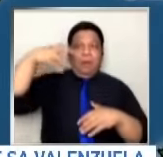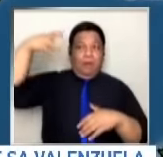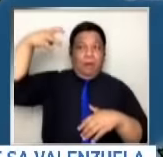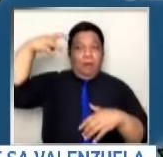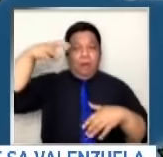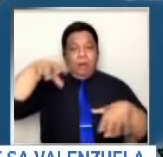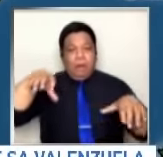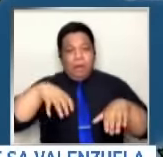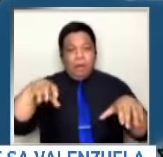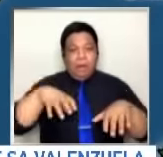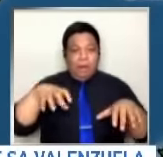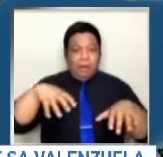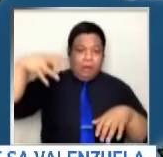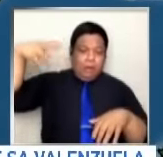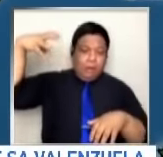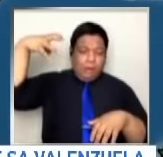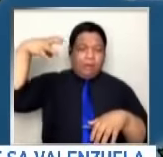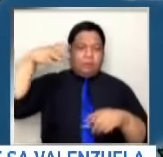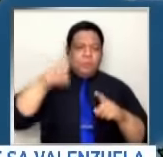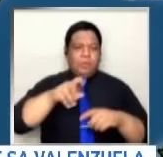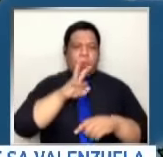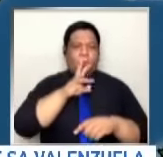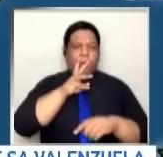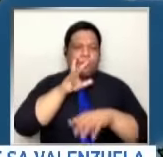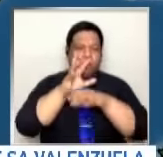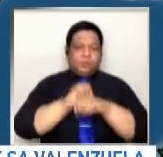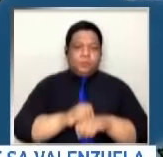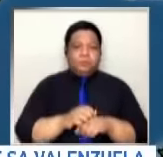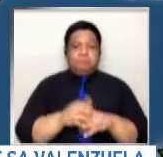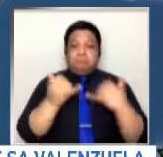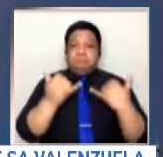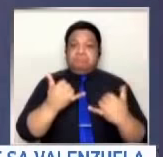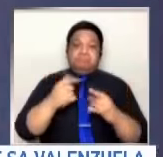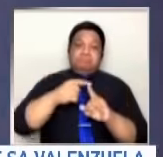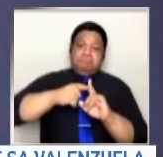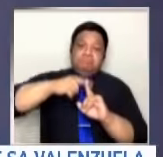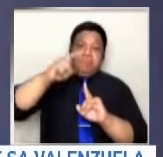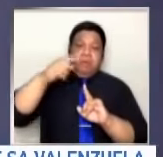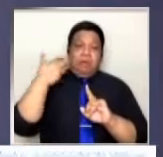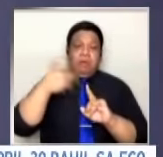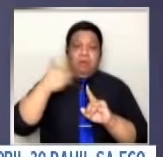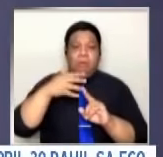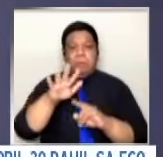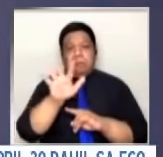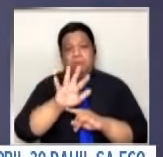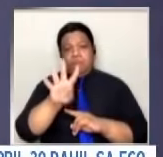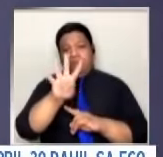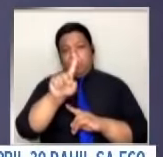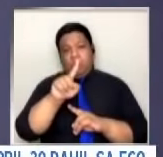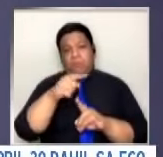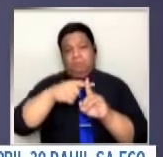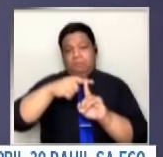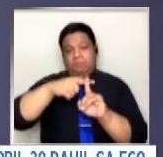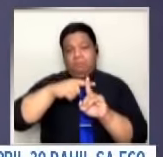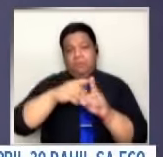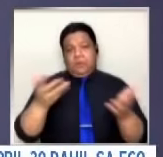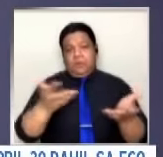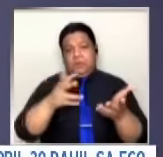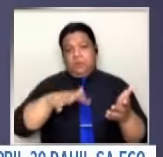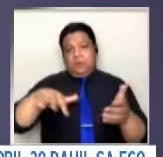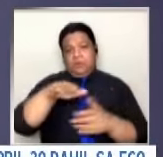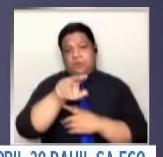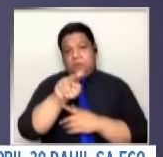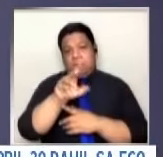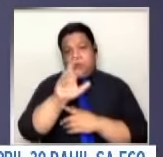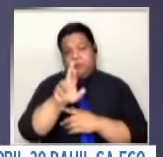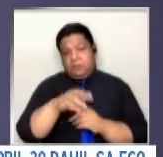araw. Ngayong araw, posibleng aabot sa 41 degrees Celsius ang init factor dito po sa Metro Manila. Nasa